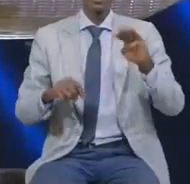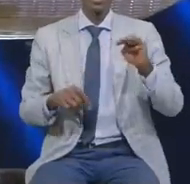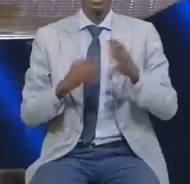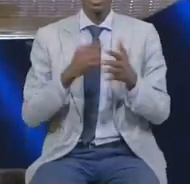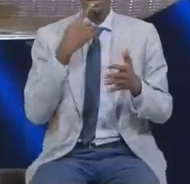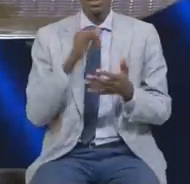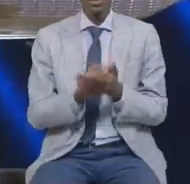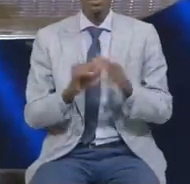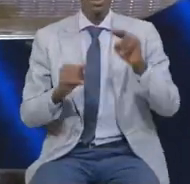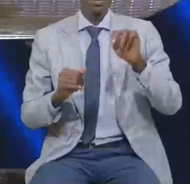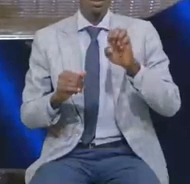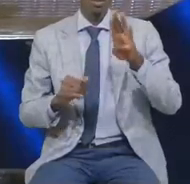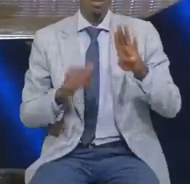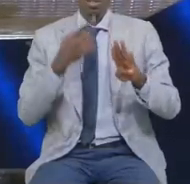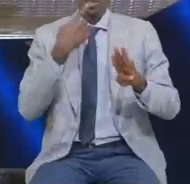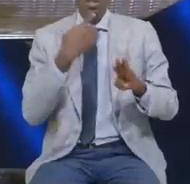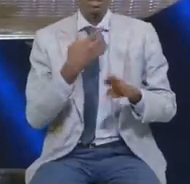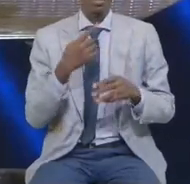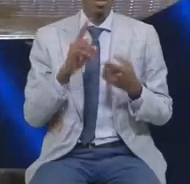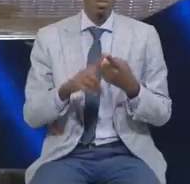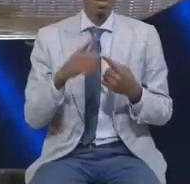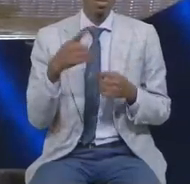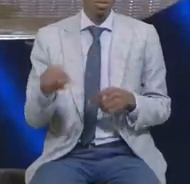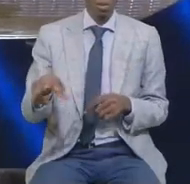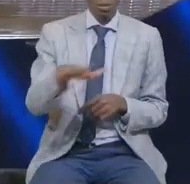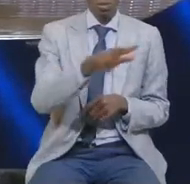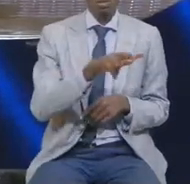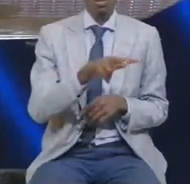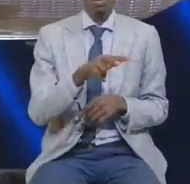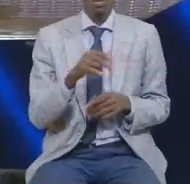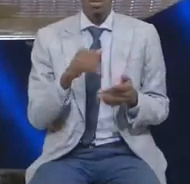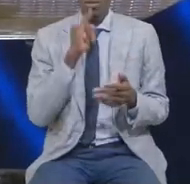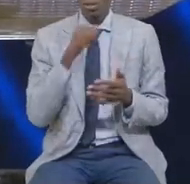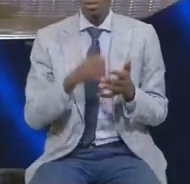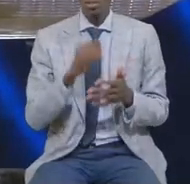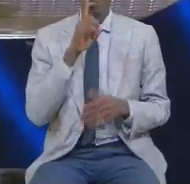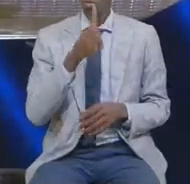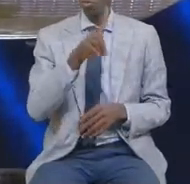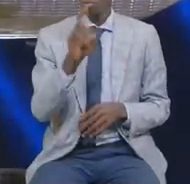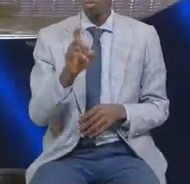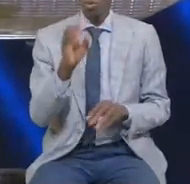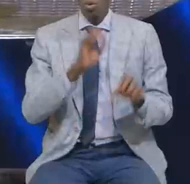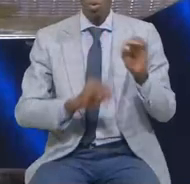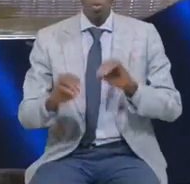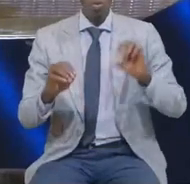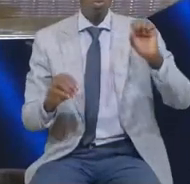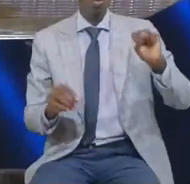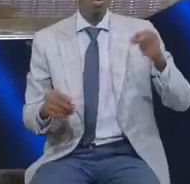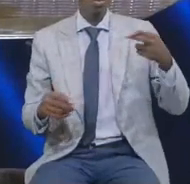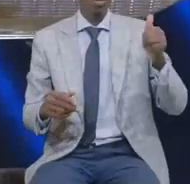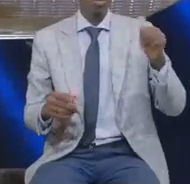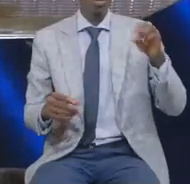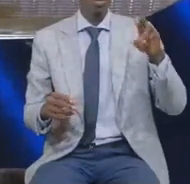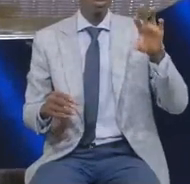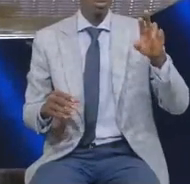Nebuchadnezzar reprit la parole et leur dit, est-ce de propos délibéré, Sadrach, Meshach